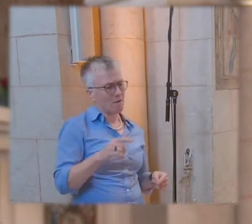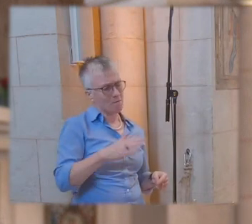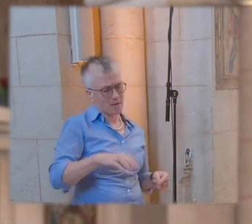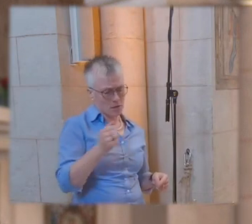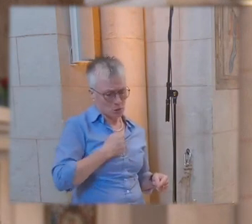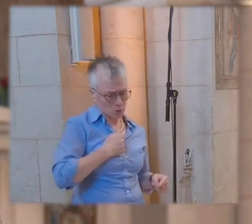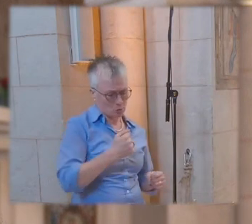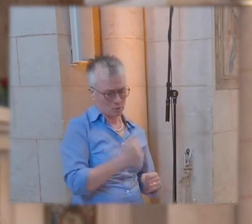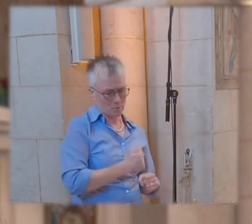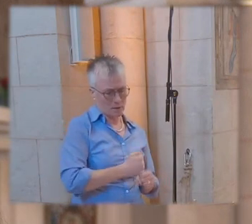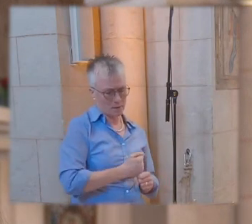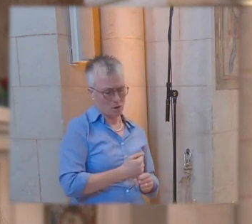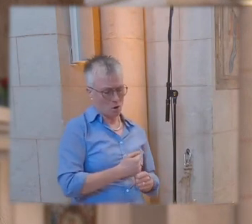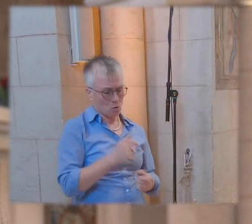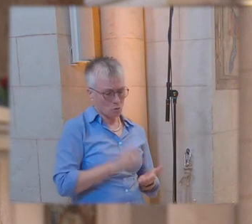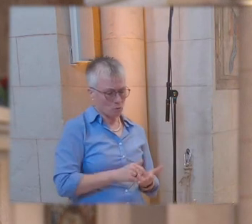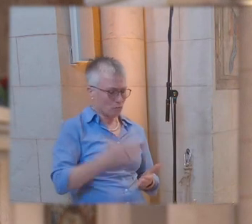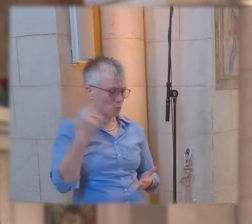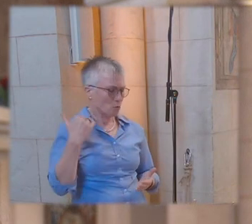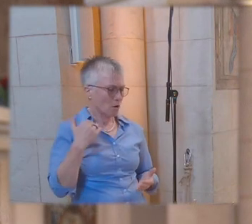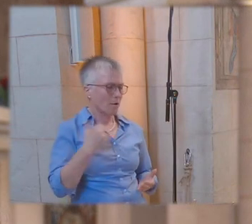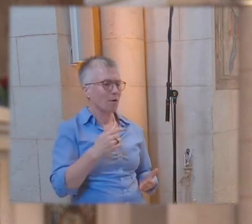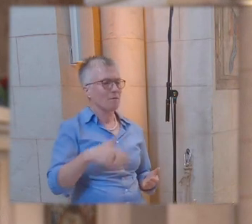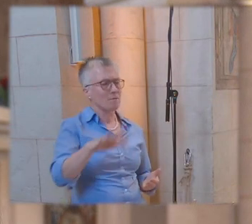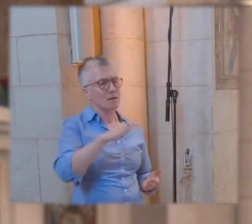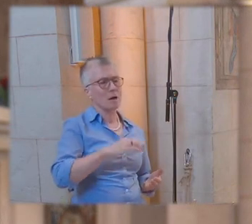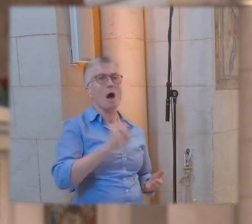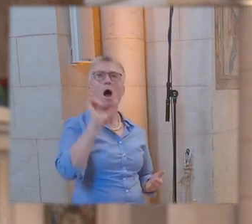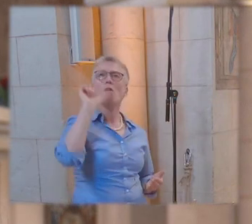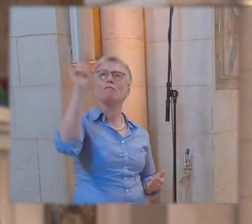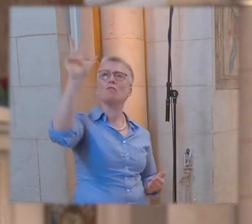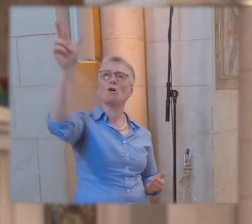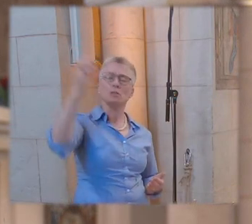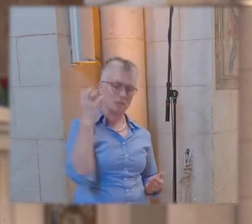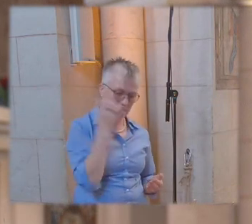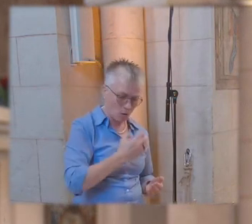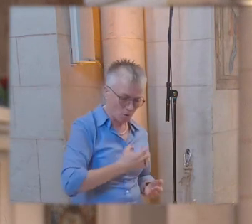Volk. Der Herr sprach zu Mose: Mach dir eine